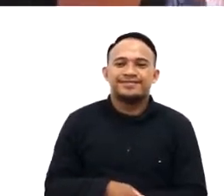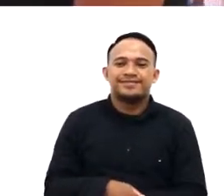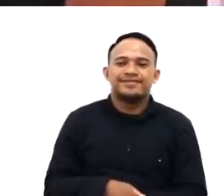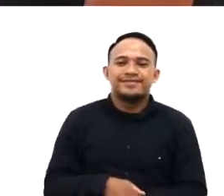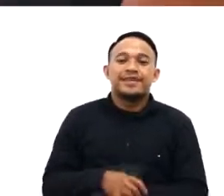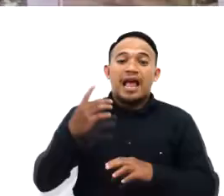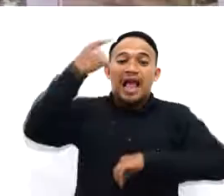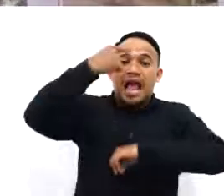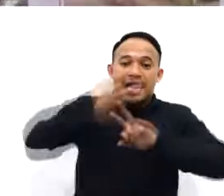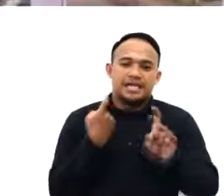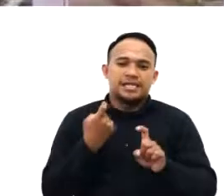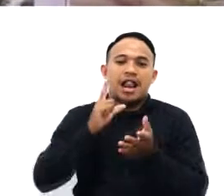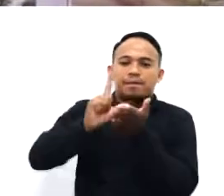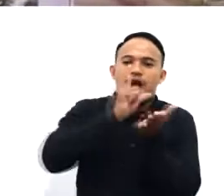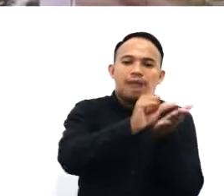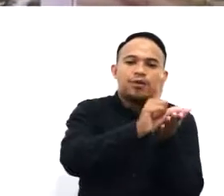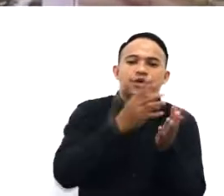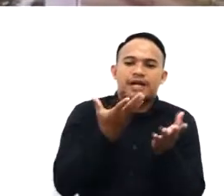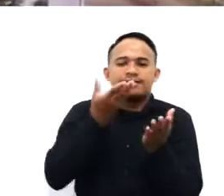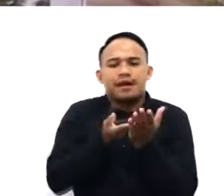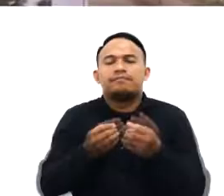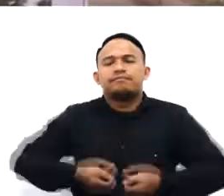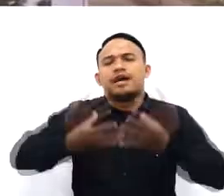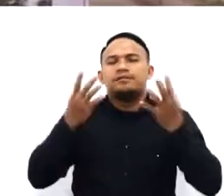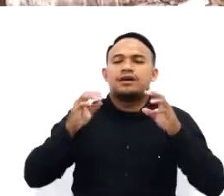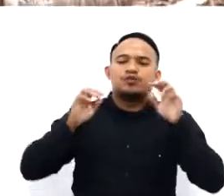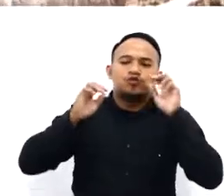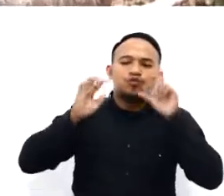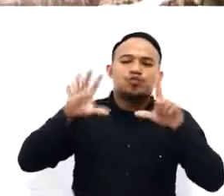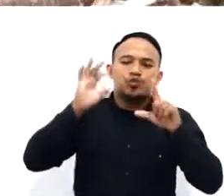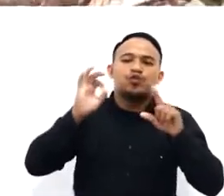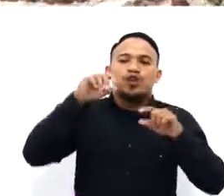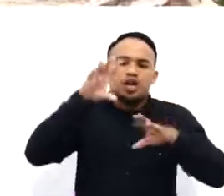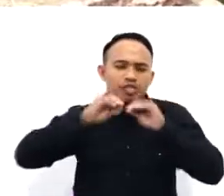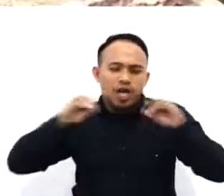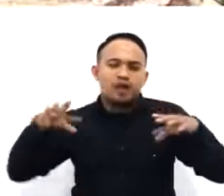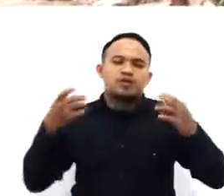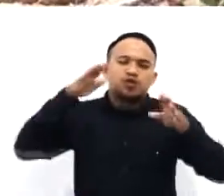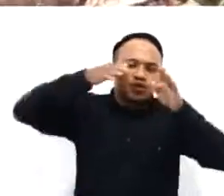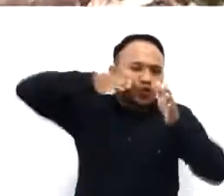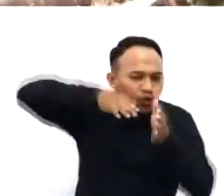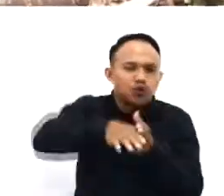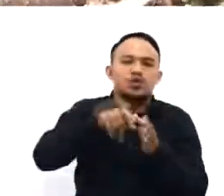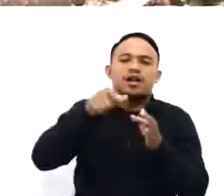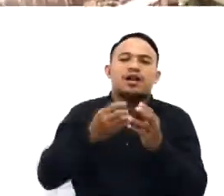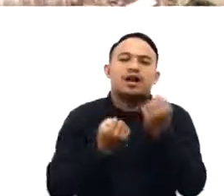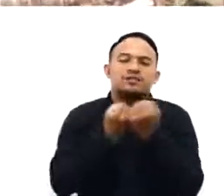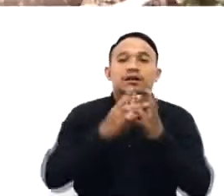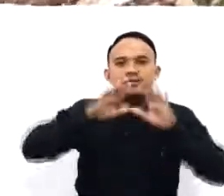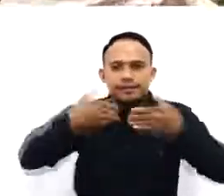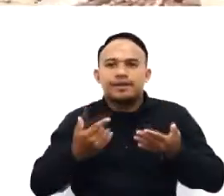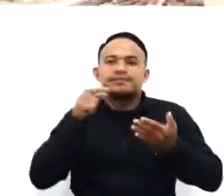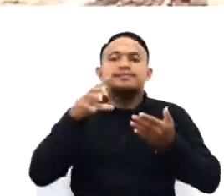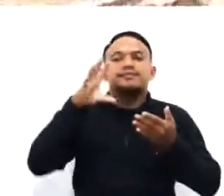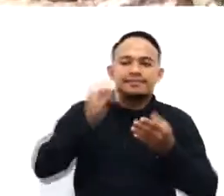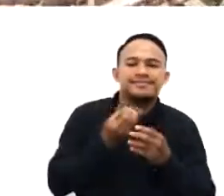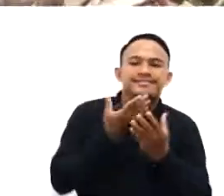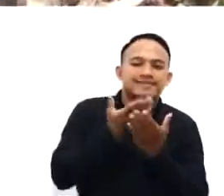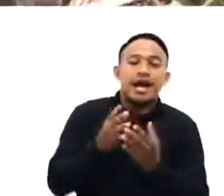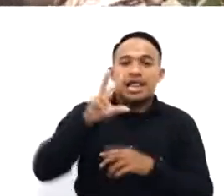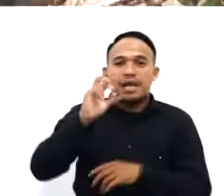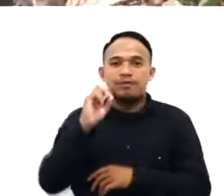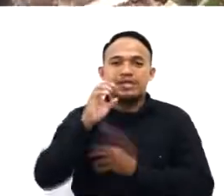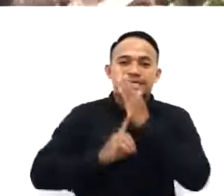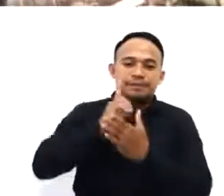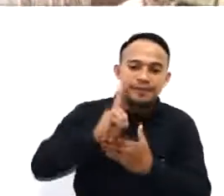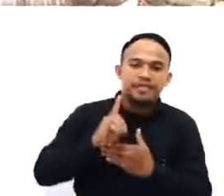lokasi, selain pekerjaan pembuatan saluran, ada juga aktivitas perakitan rangka besi yang akan digunakan